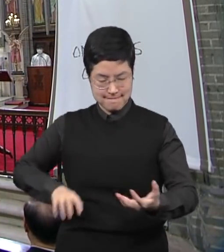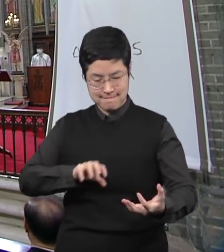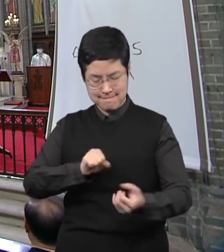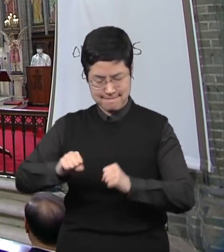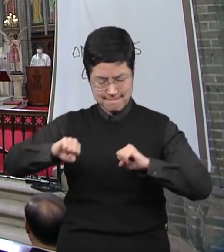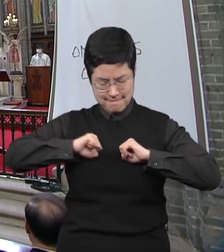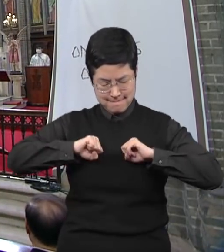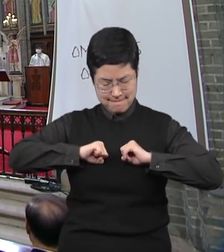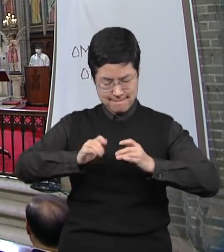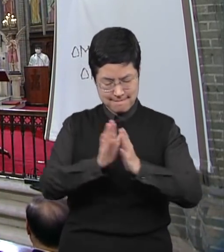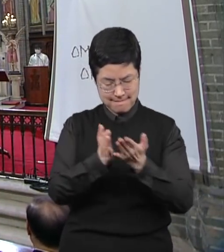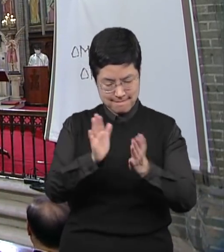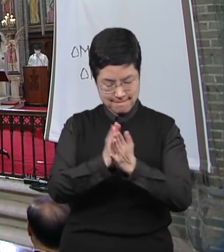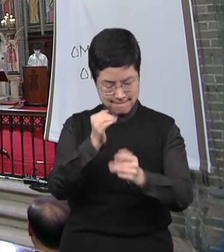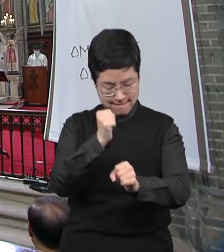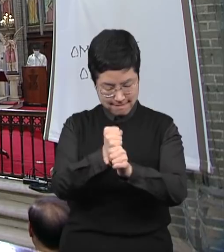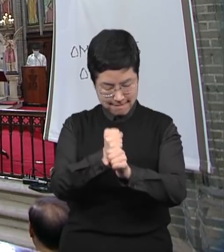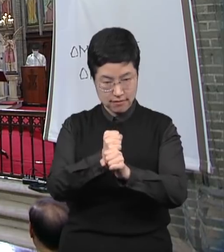발의하셨습니다.